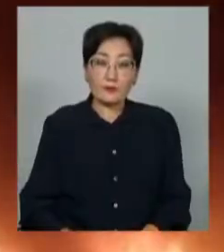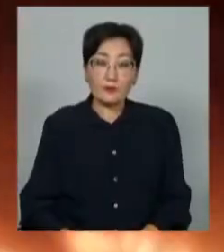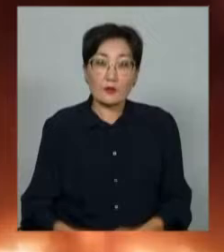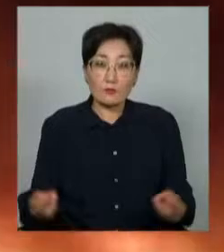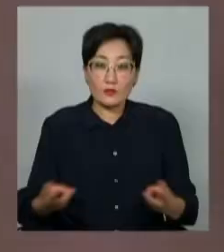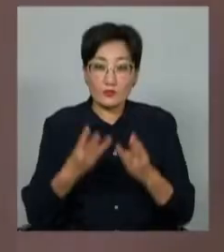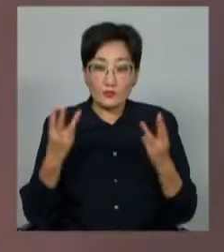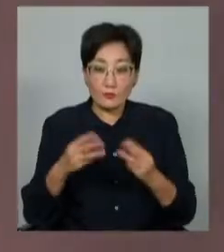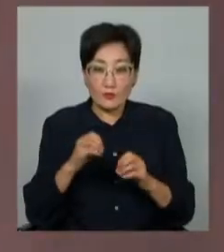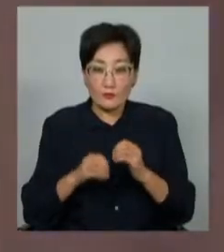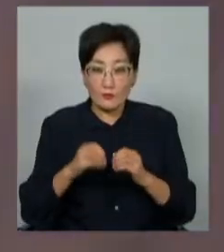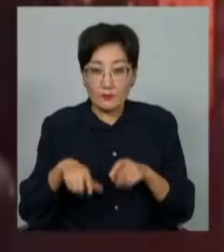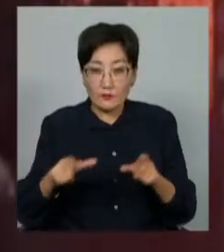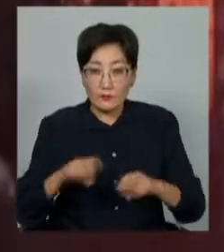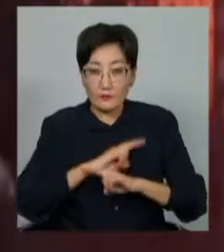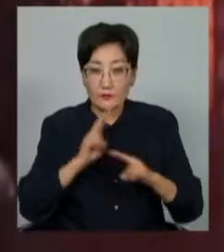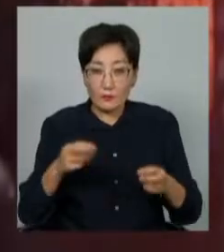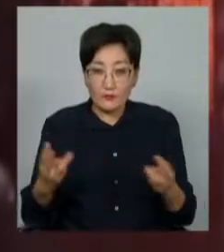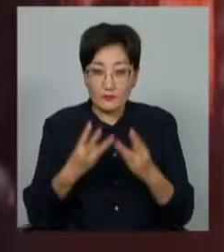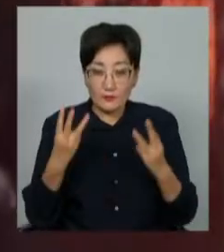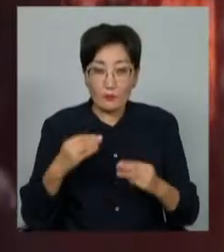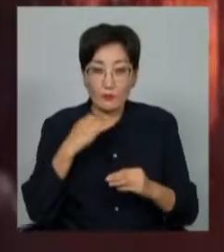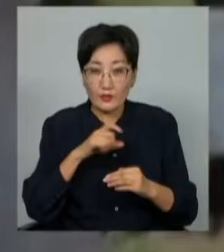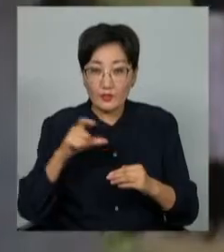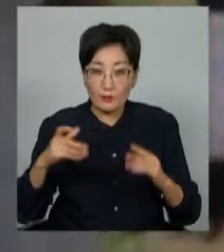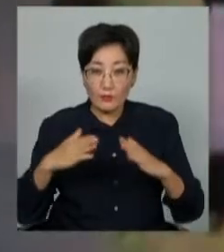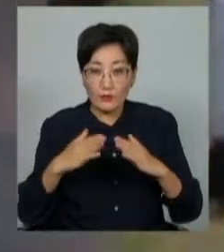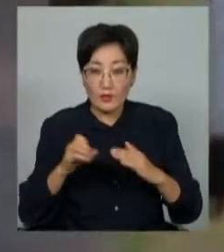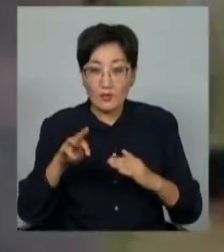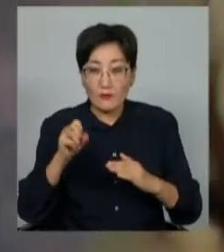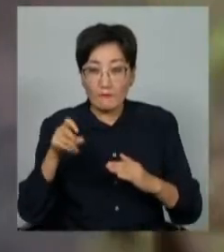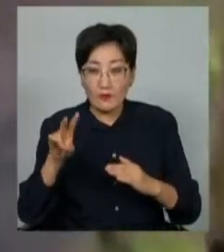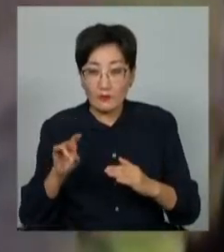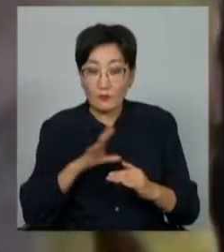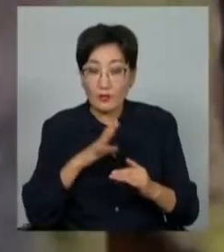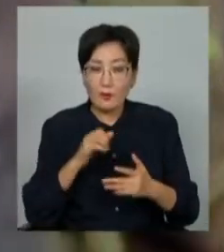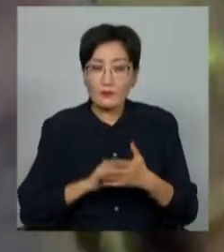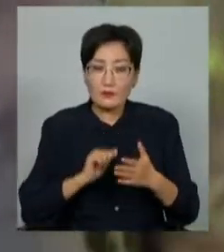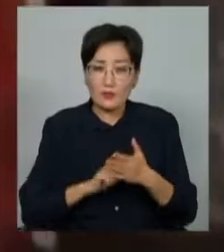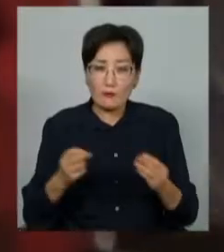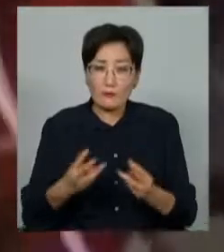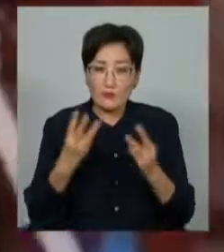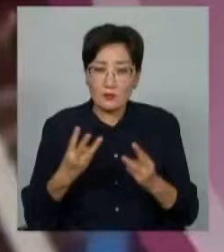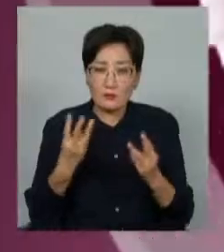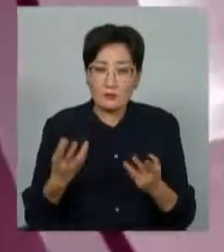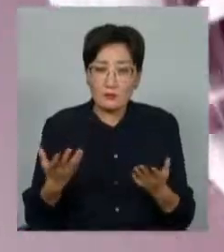Объятый пламенем. Десятки человек погибли при пожаре в многоэтажном здании в Тайване. Что стало причиной